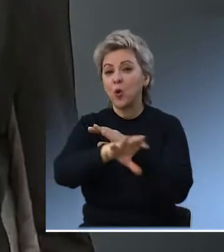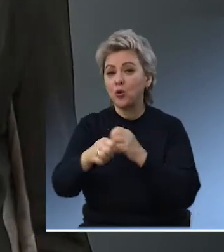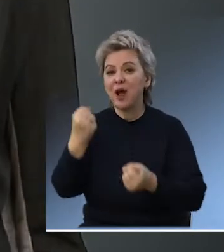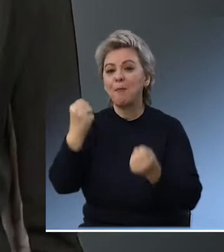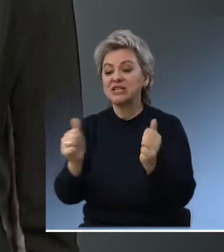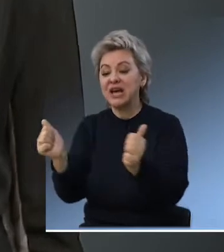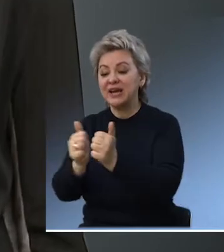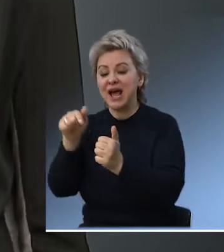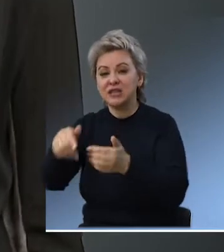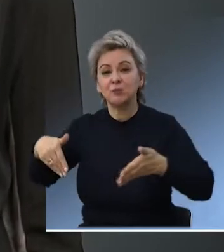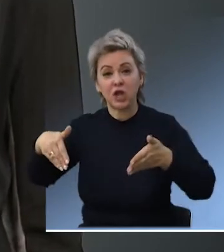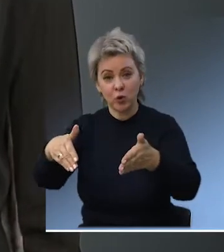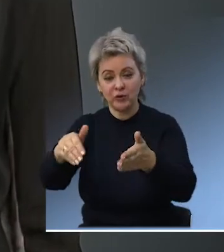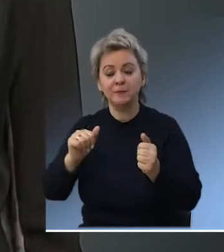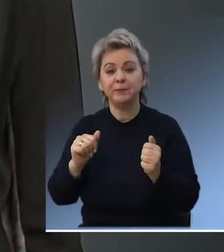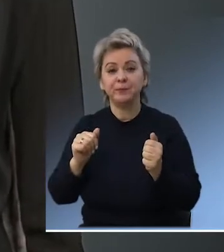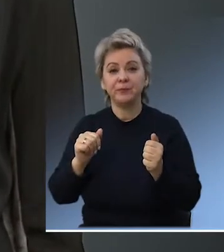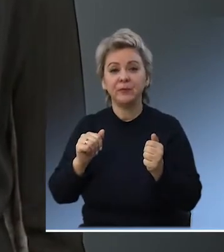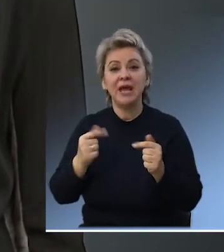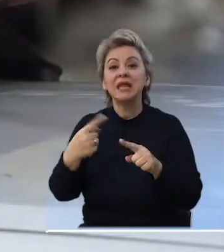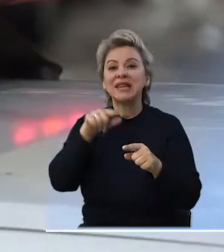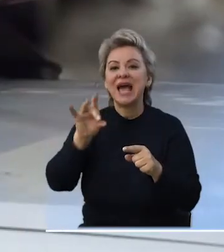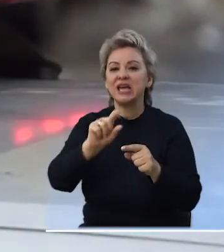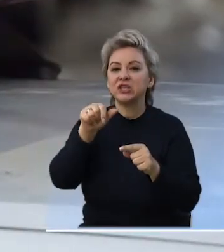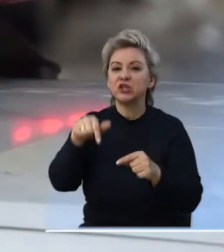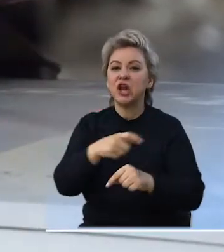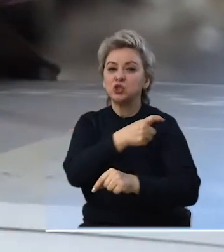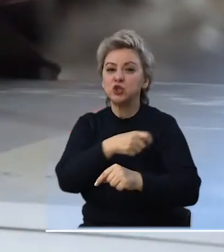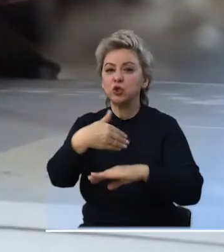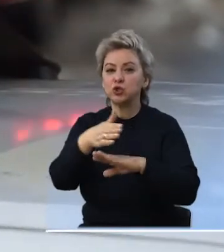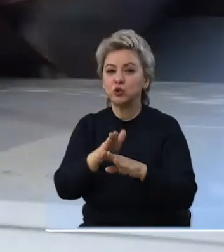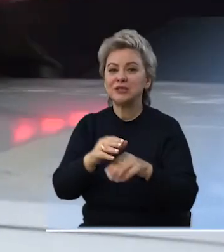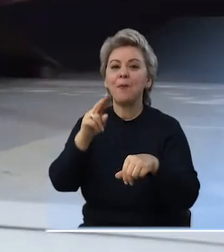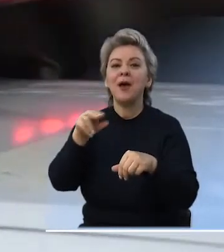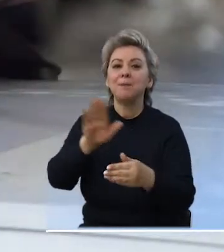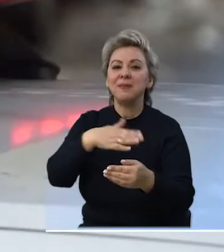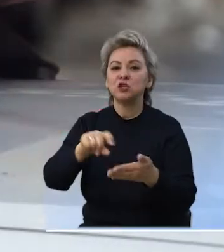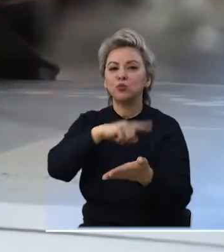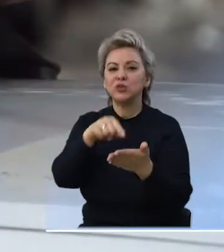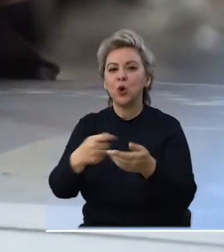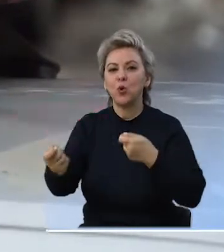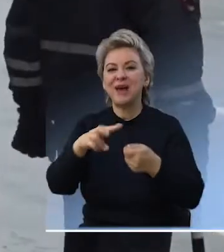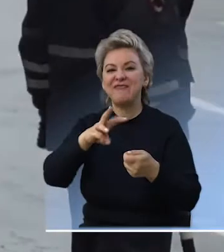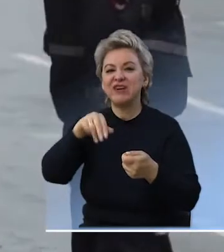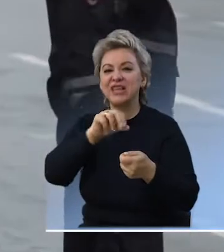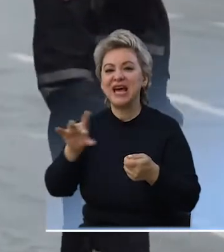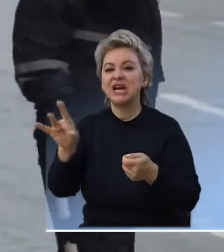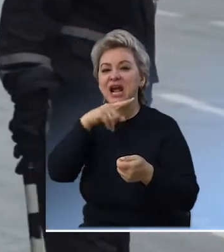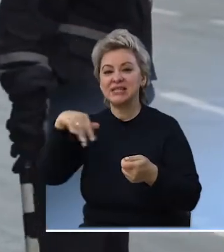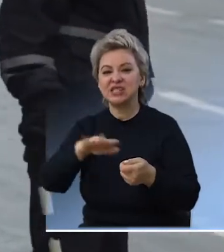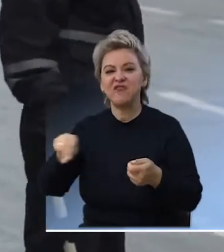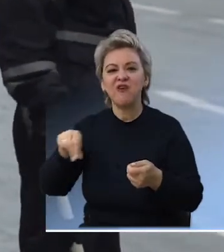попросту угнать припаркованный на обочине автомобиль. На этот раз в дежурную часть межмуниципального управления МВД